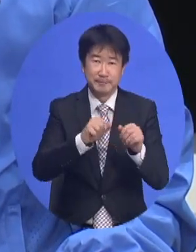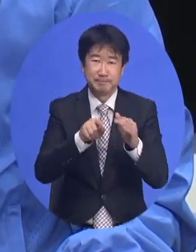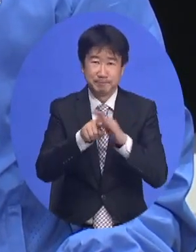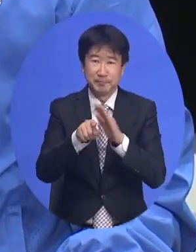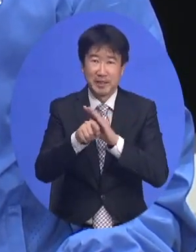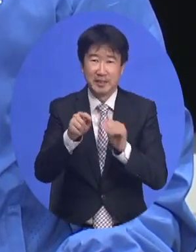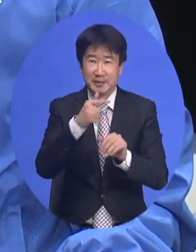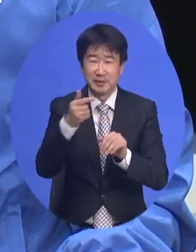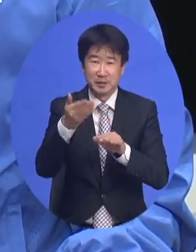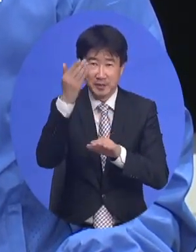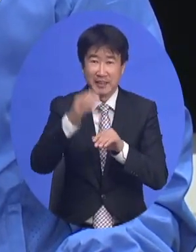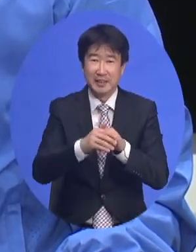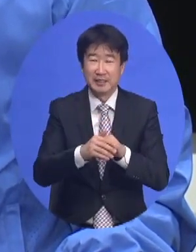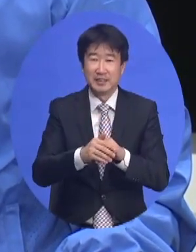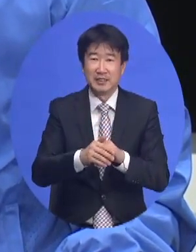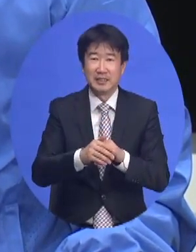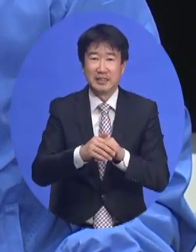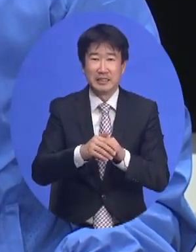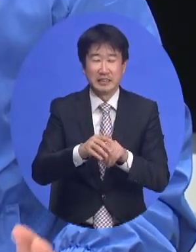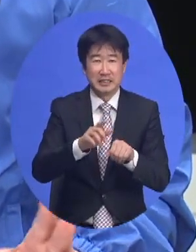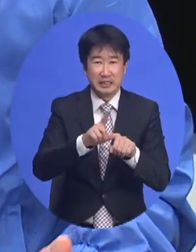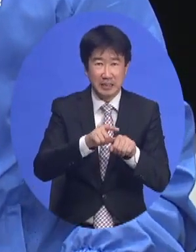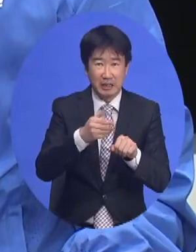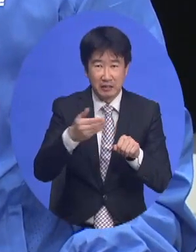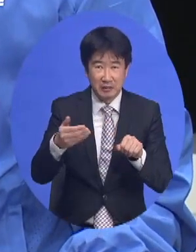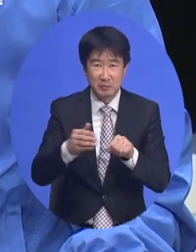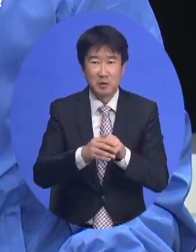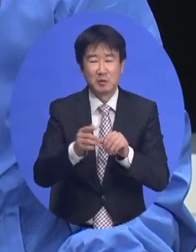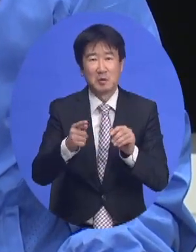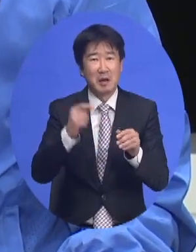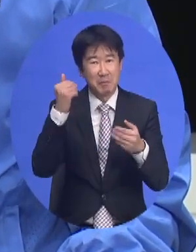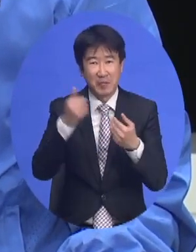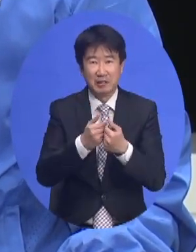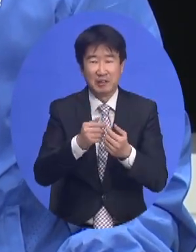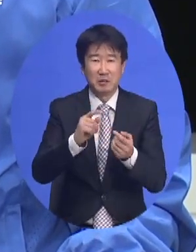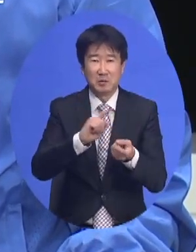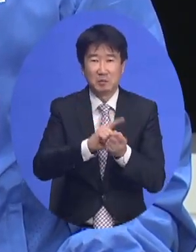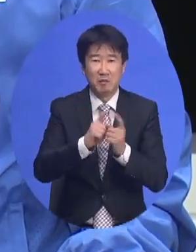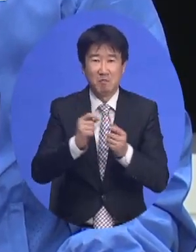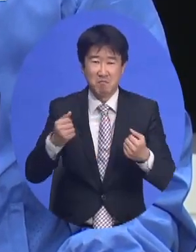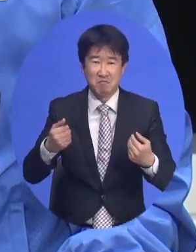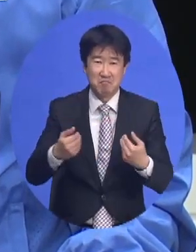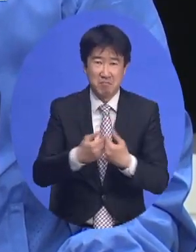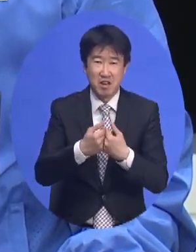지나쳐서 정말 시대 흐름과 불화를 이루고 불화가 되고